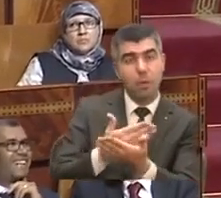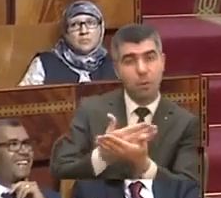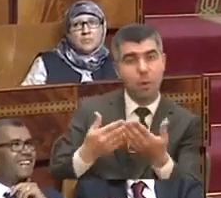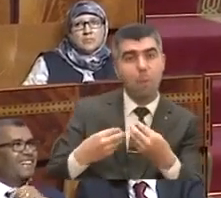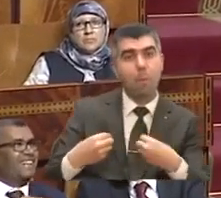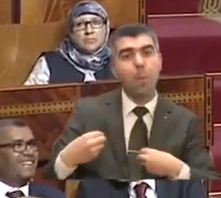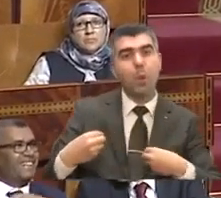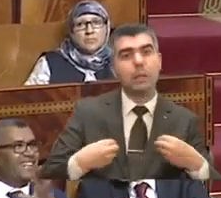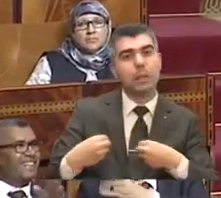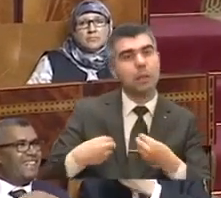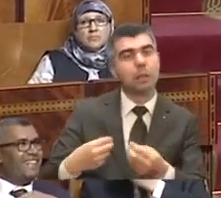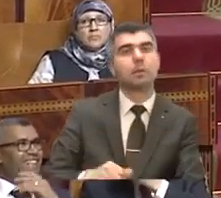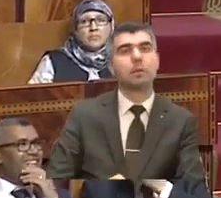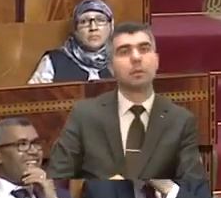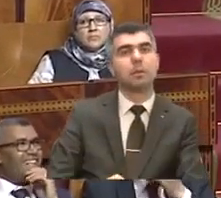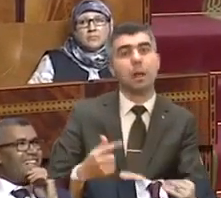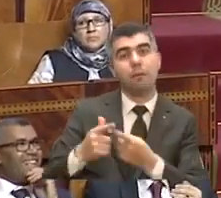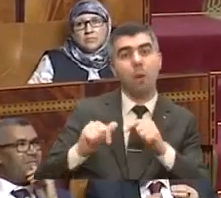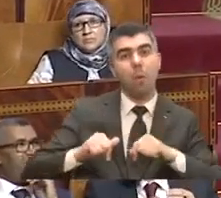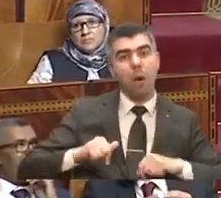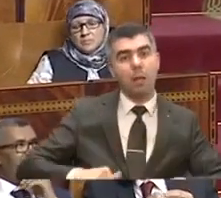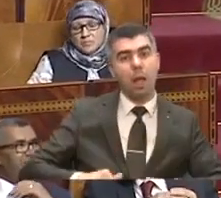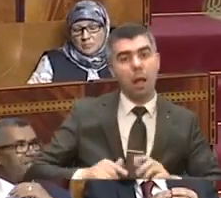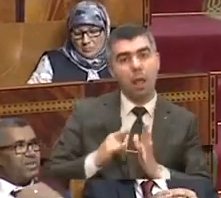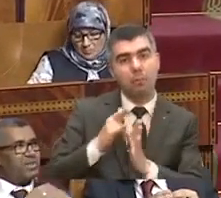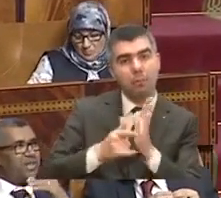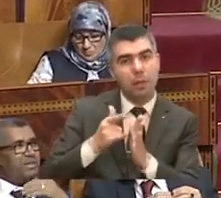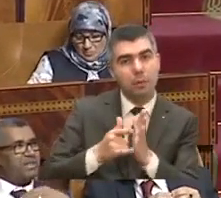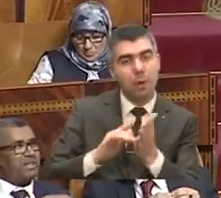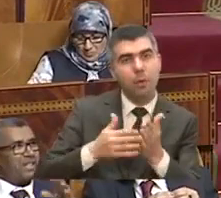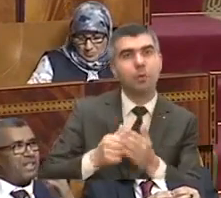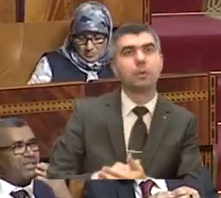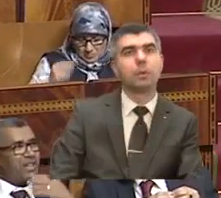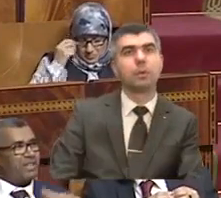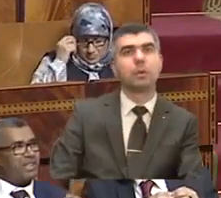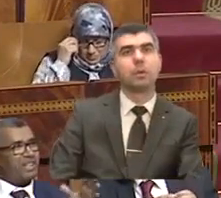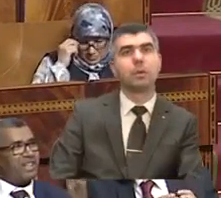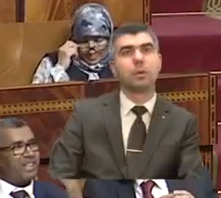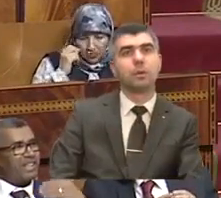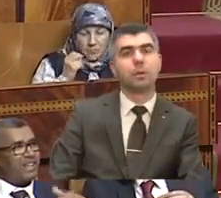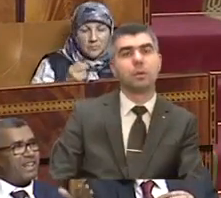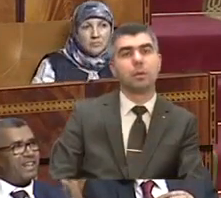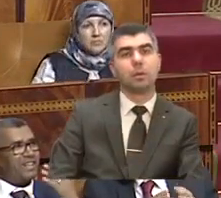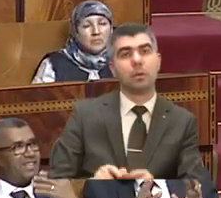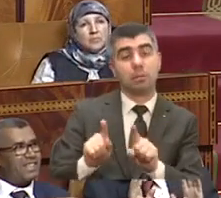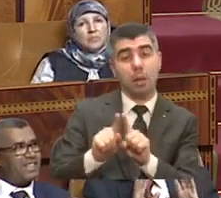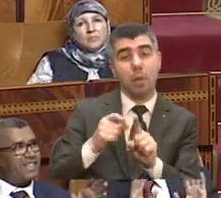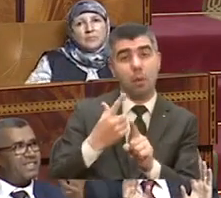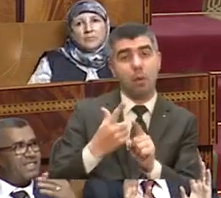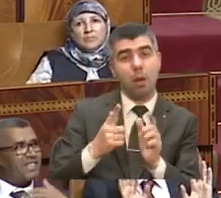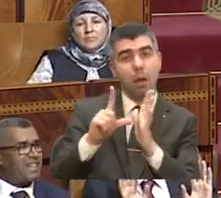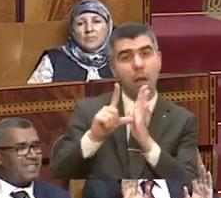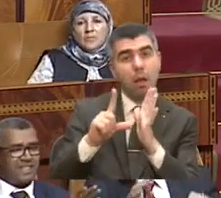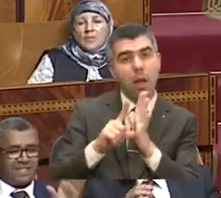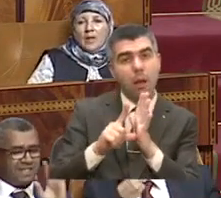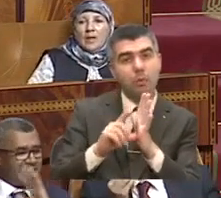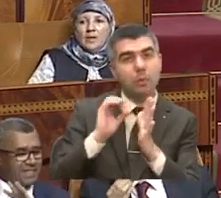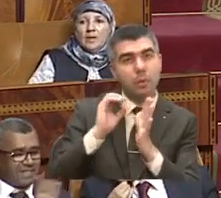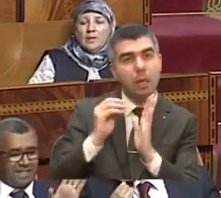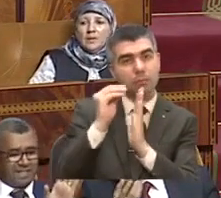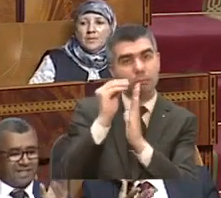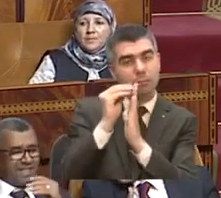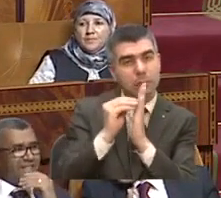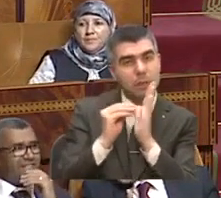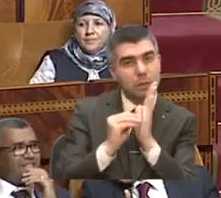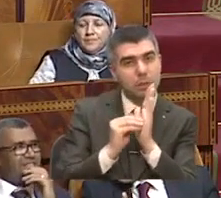المديريات التابعه لوزاره التجهيز والنقل طبقا طبعا للمادتي 239 و240 من